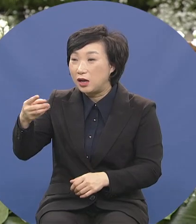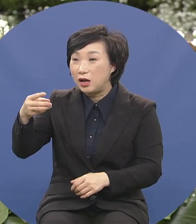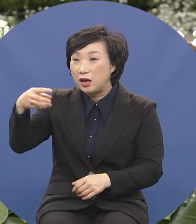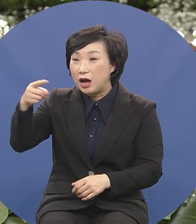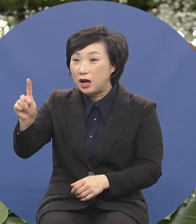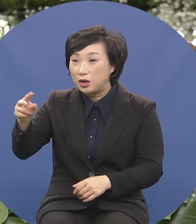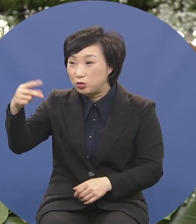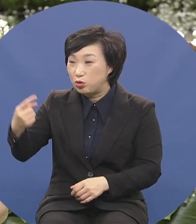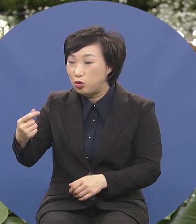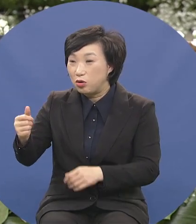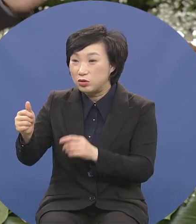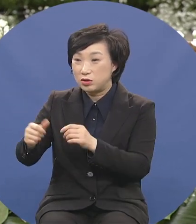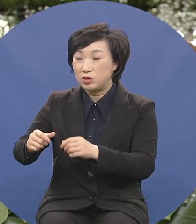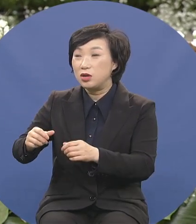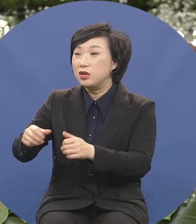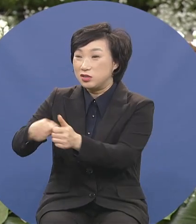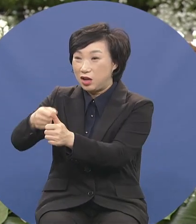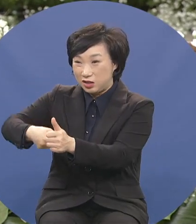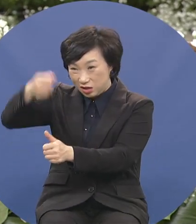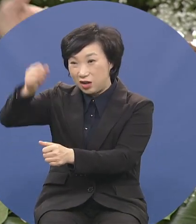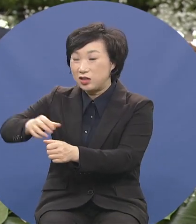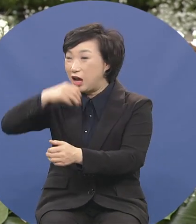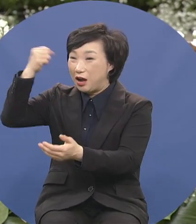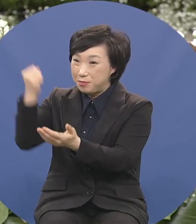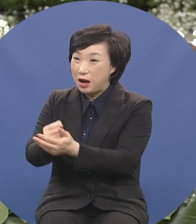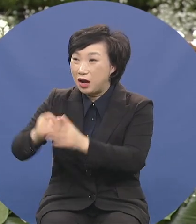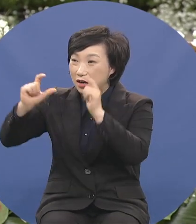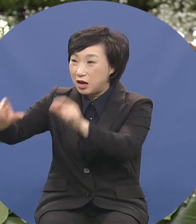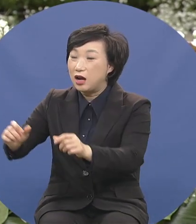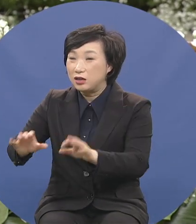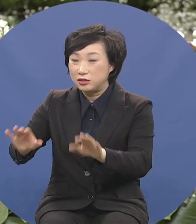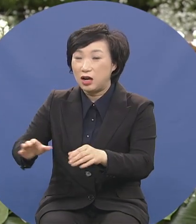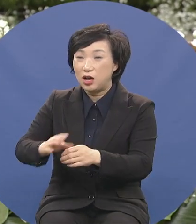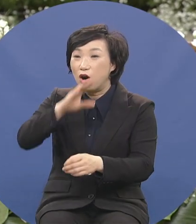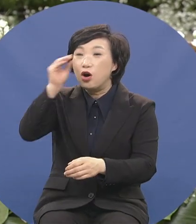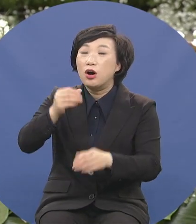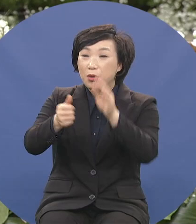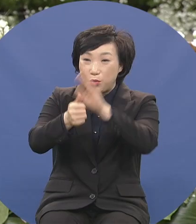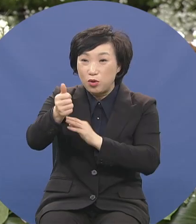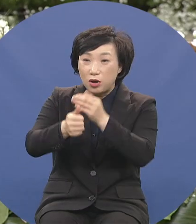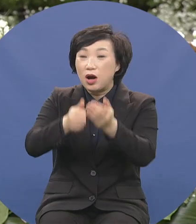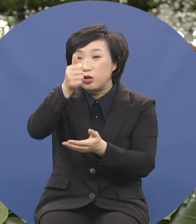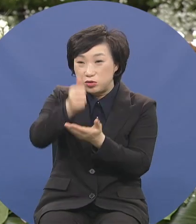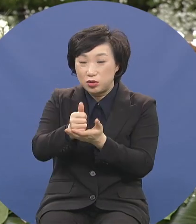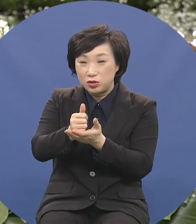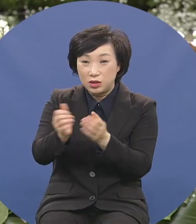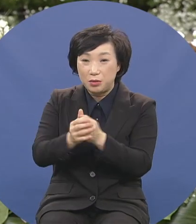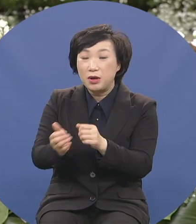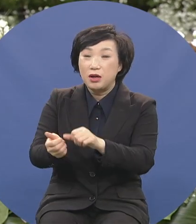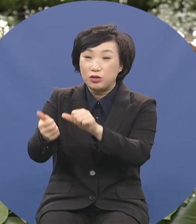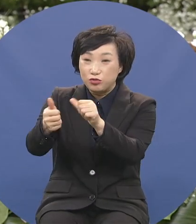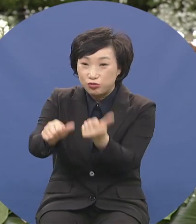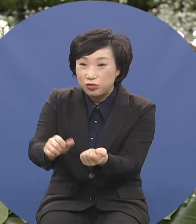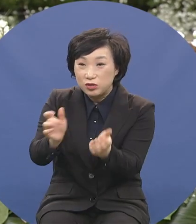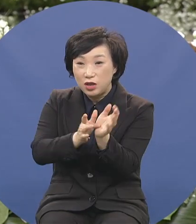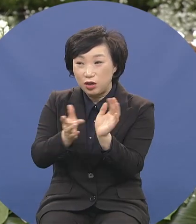얻어내서 신성 모독죄로 죽여버린 마땅히 죽을 저 예수,